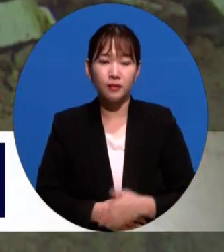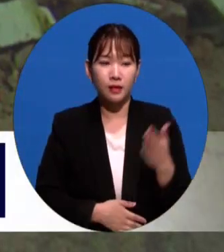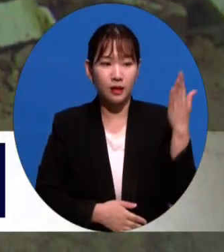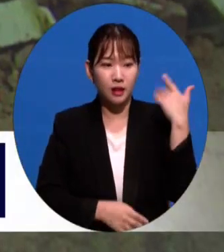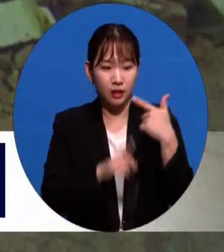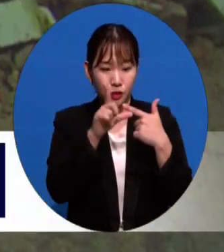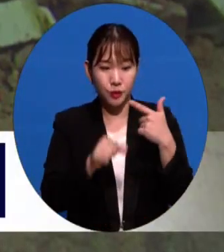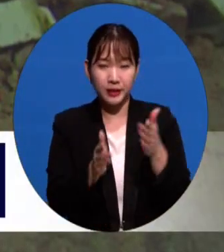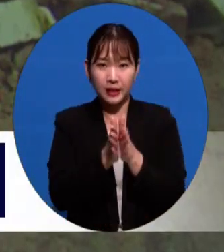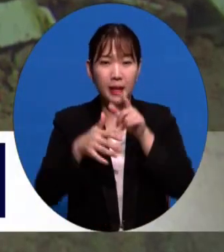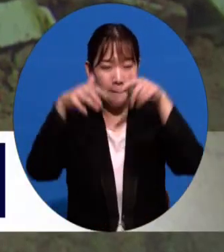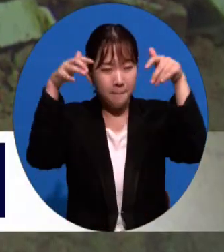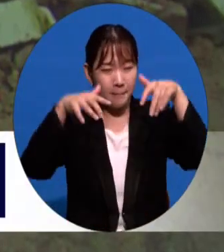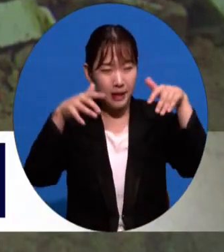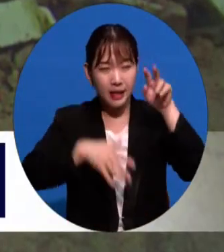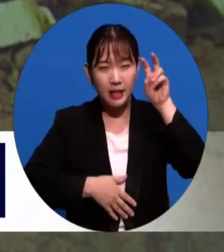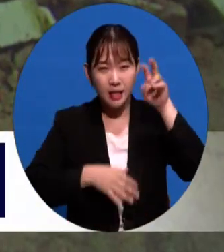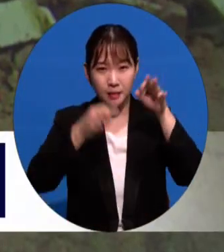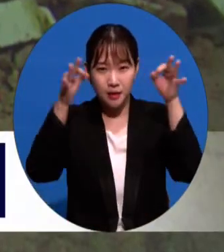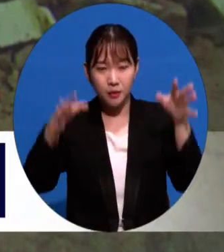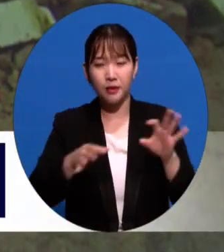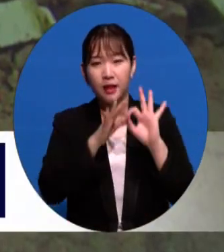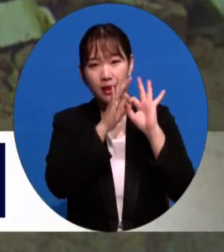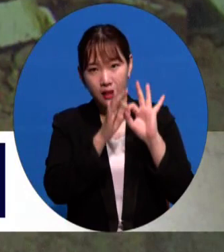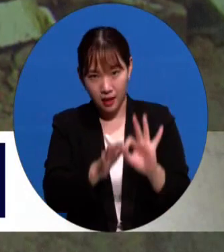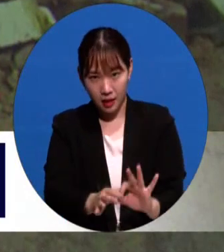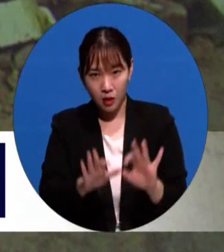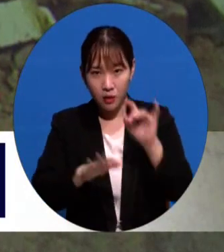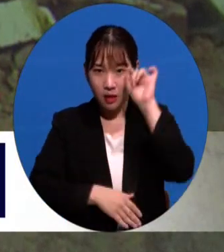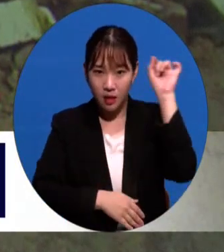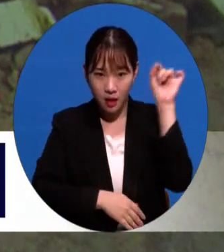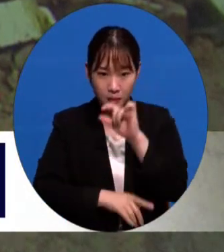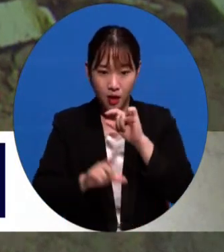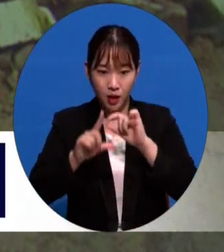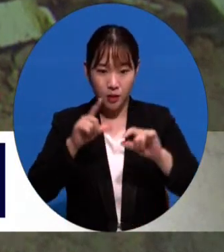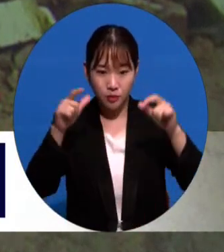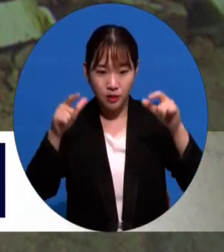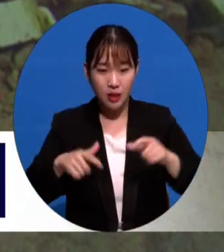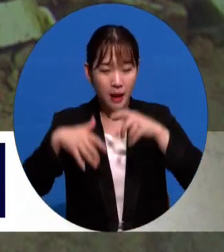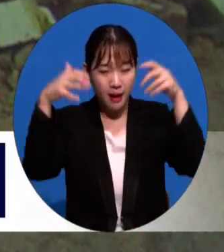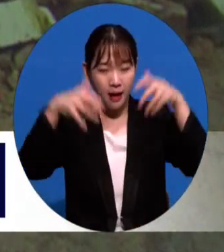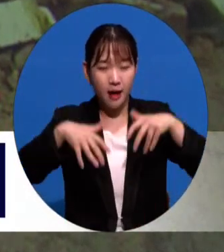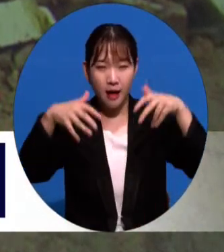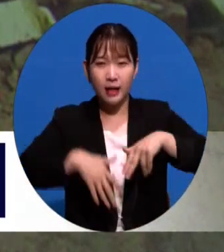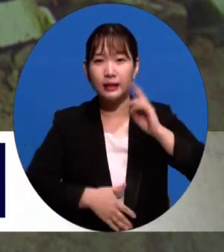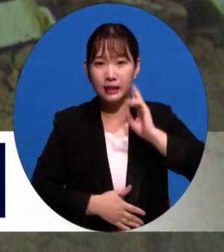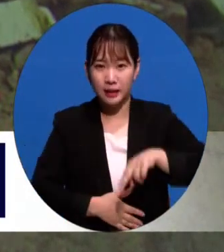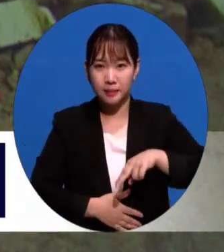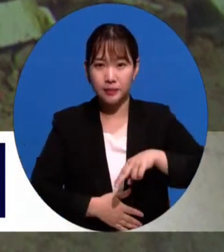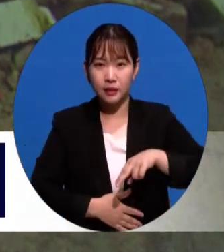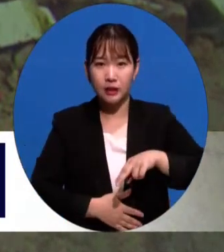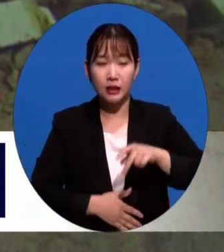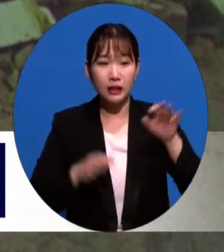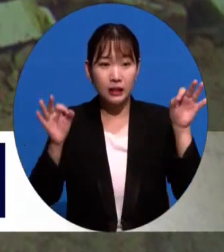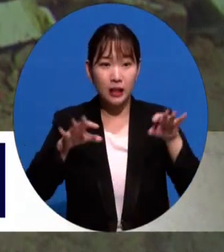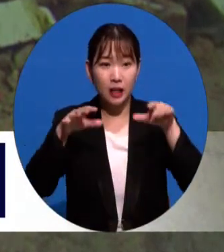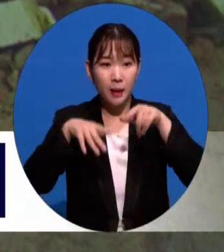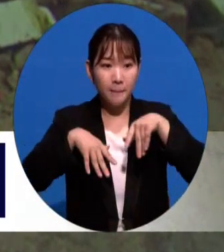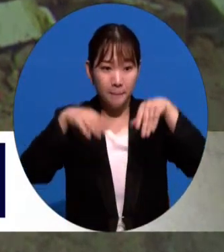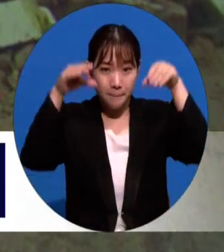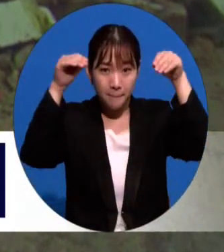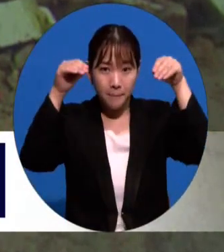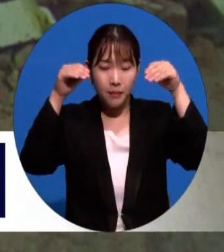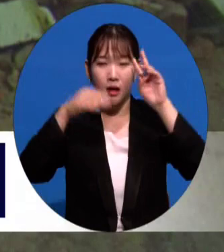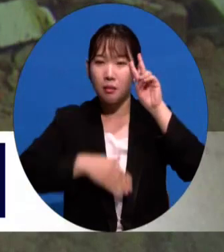지난달 시작된 장마가 20일째 이어지고 있습니다. 오늘 새벽에도 일부 지역에는 폭우가 쏟아졌는데요. 잠시 소강상태를 보이고 있는